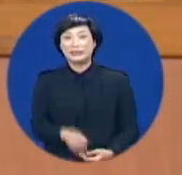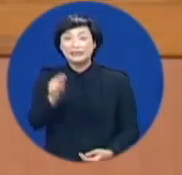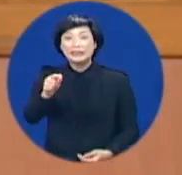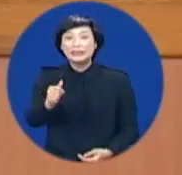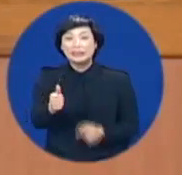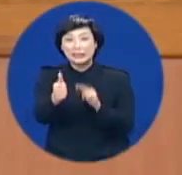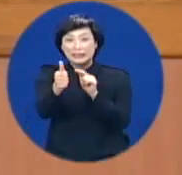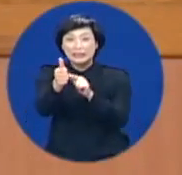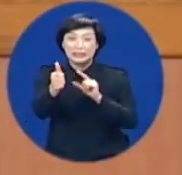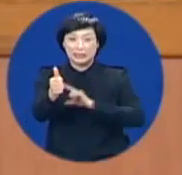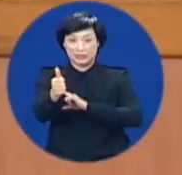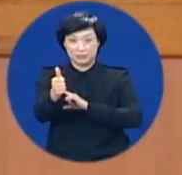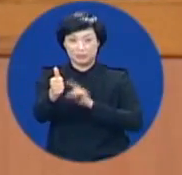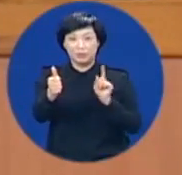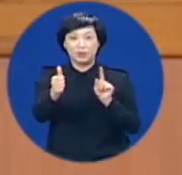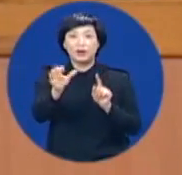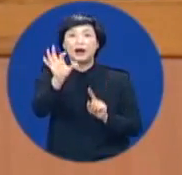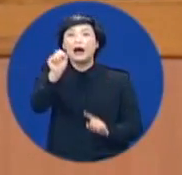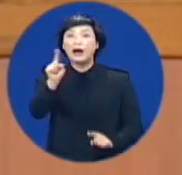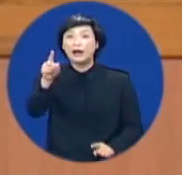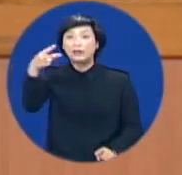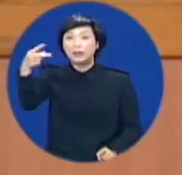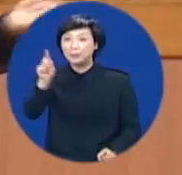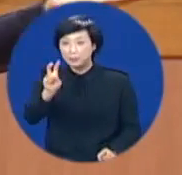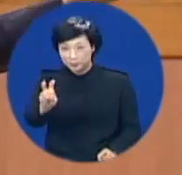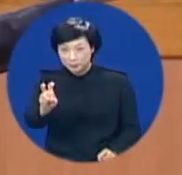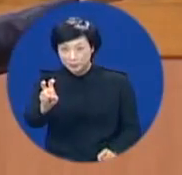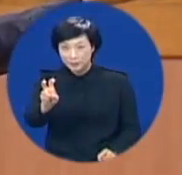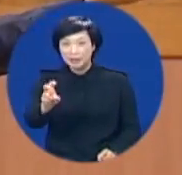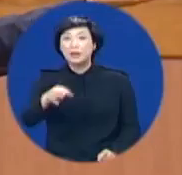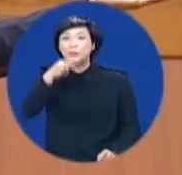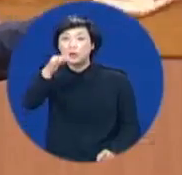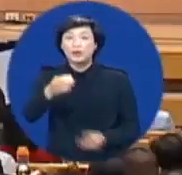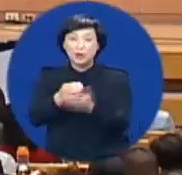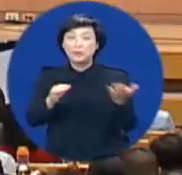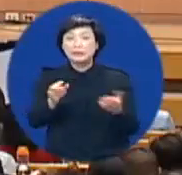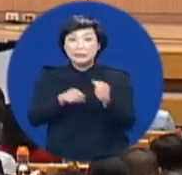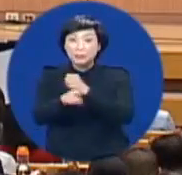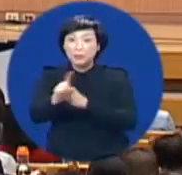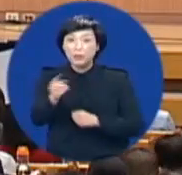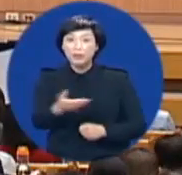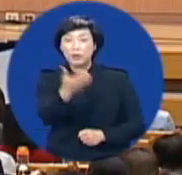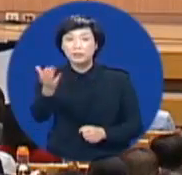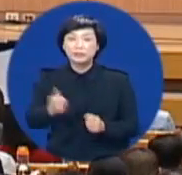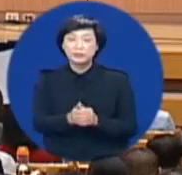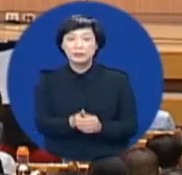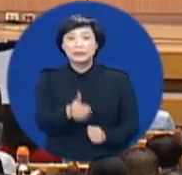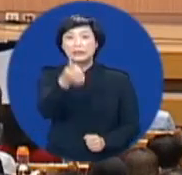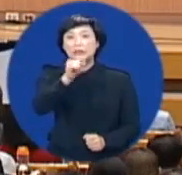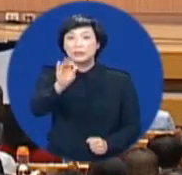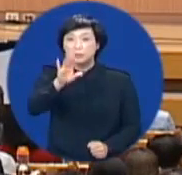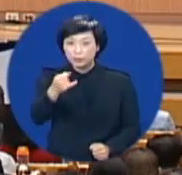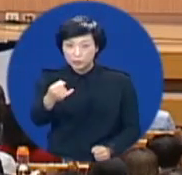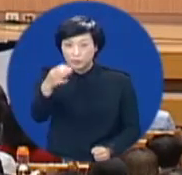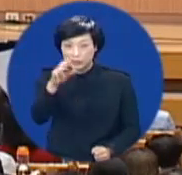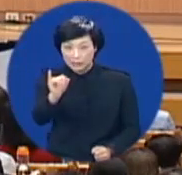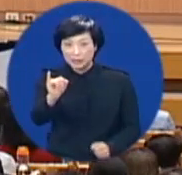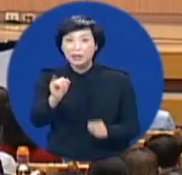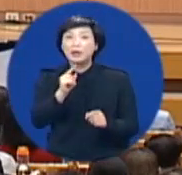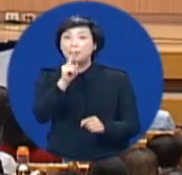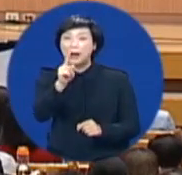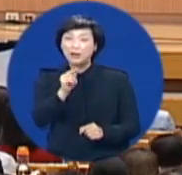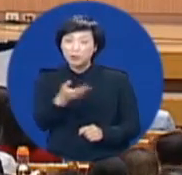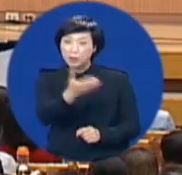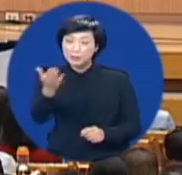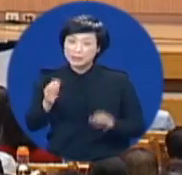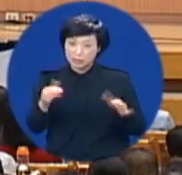이름을 아담이라고 했습니다. 아담이란 말은 히브리 말로 우리의 살 보이는 육체를